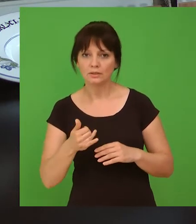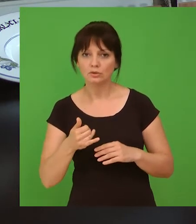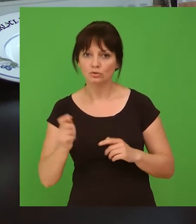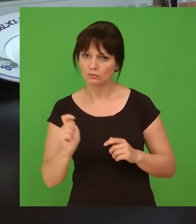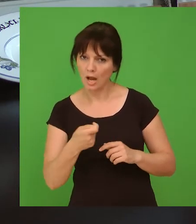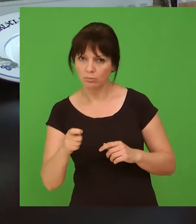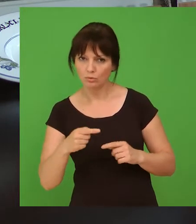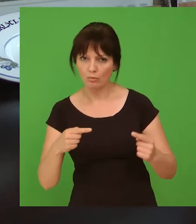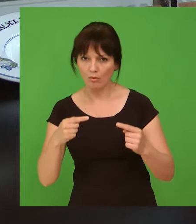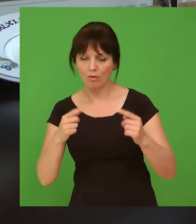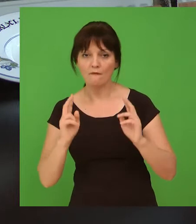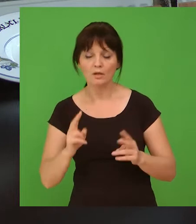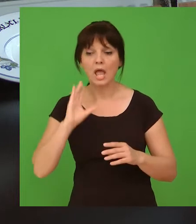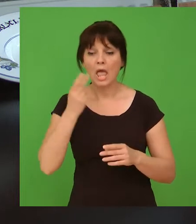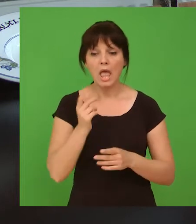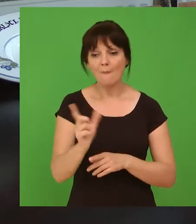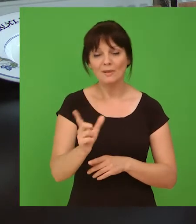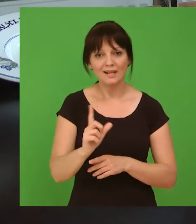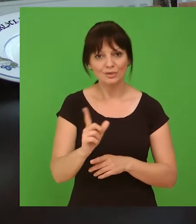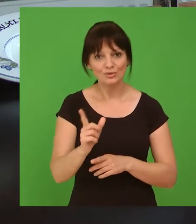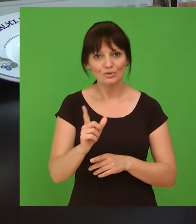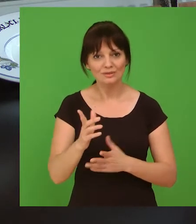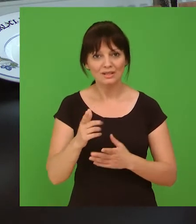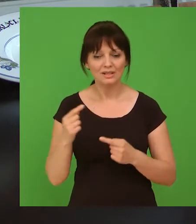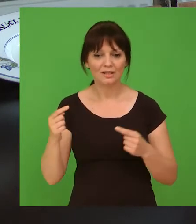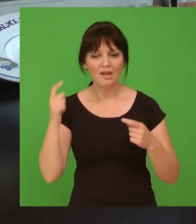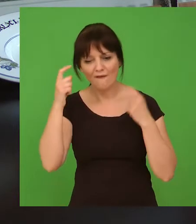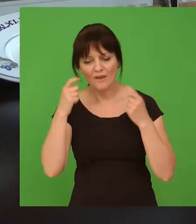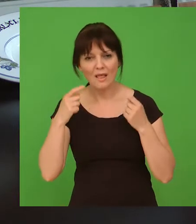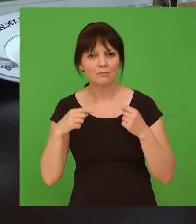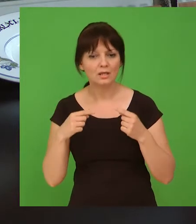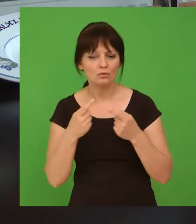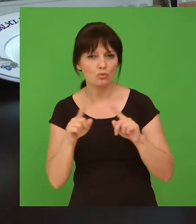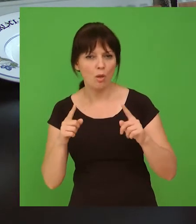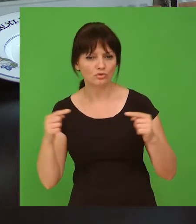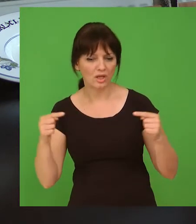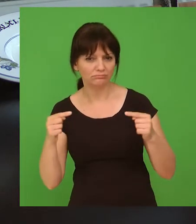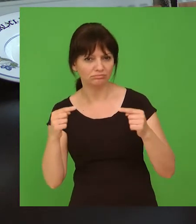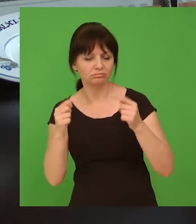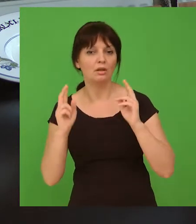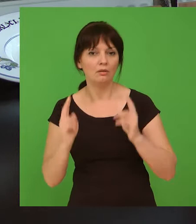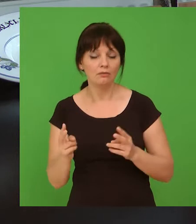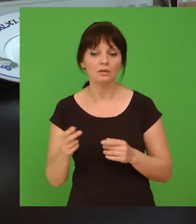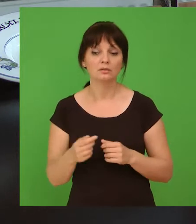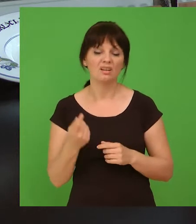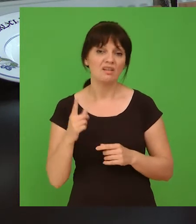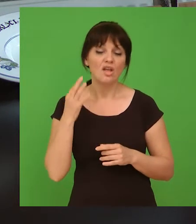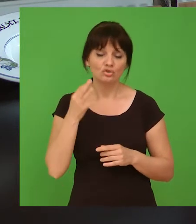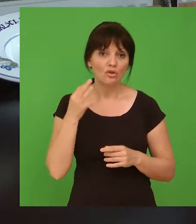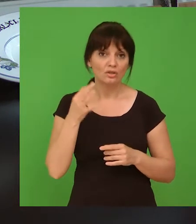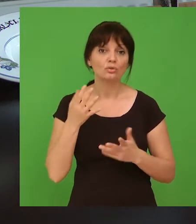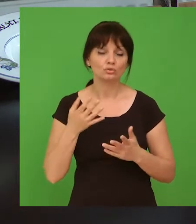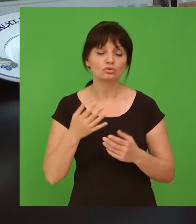zajlik az emberek közötti konfliktusban, véleménykülönbségben, de folyik sajnos